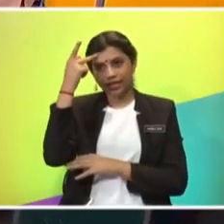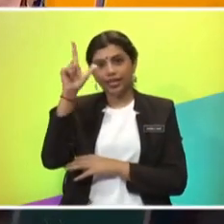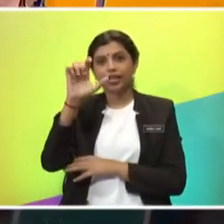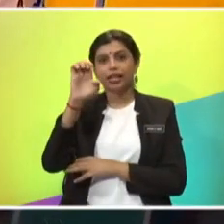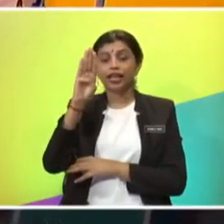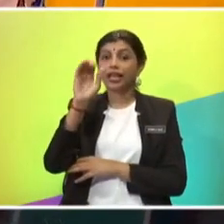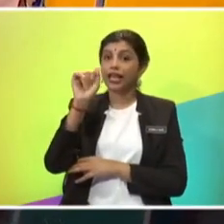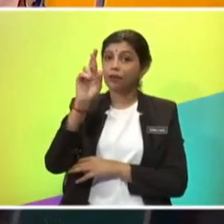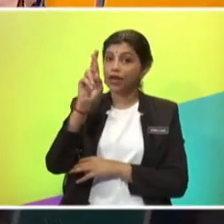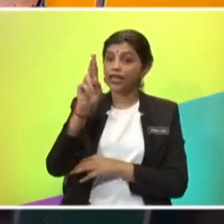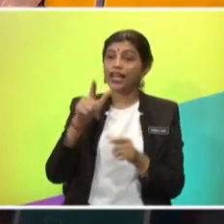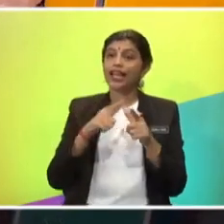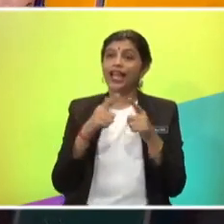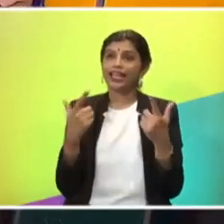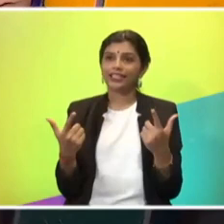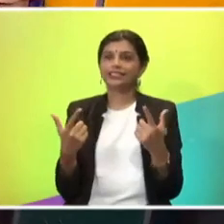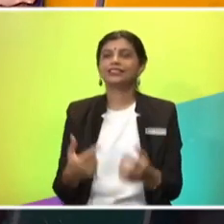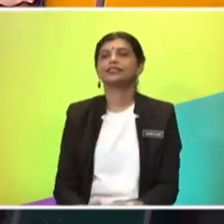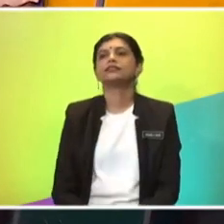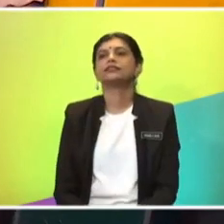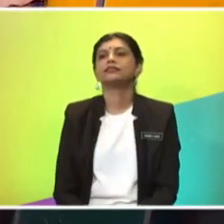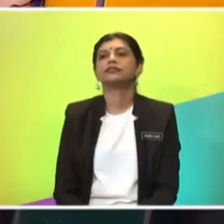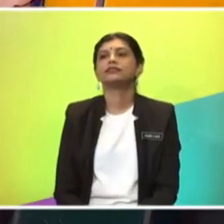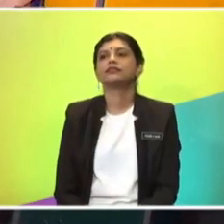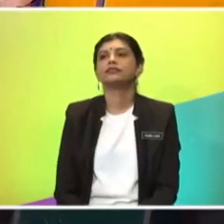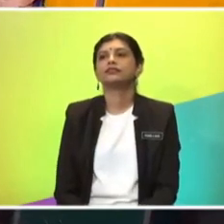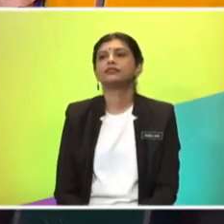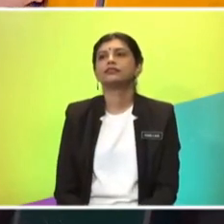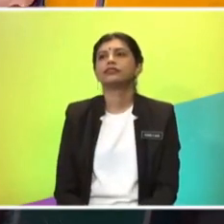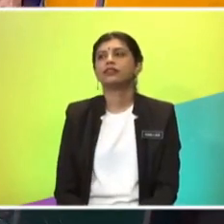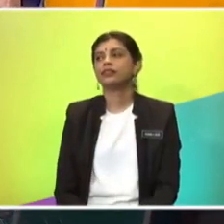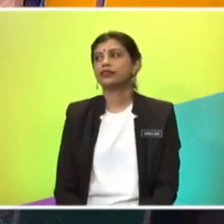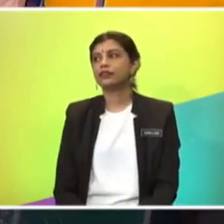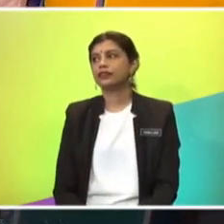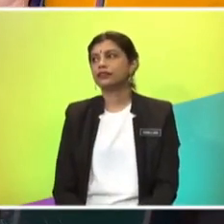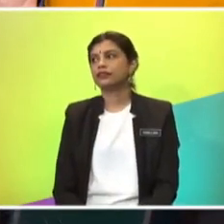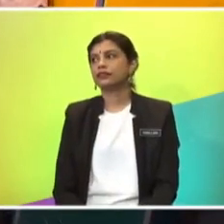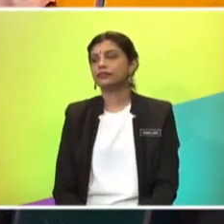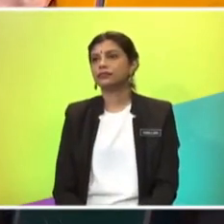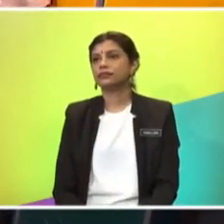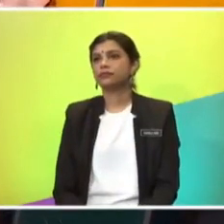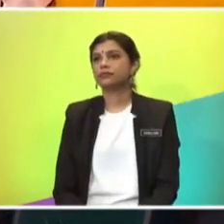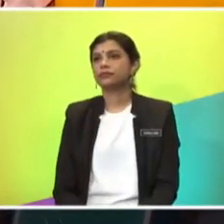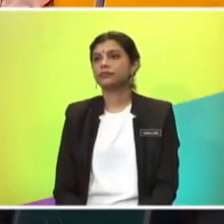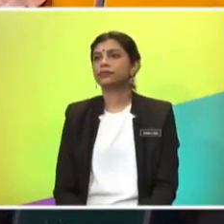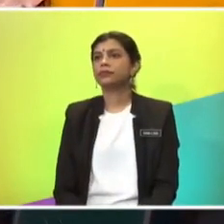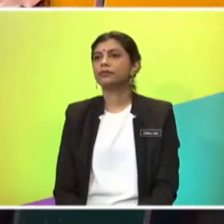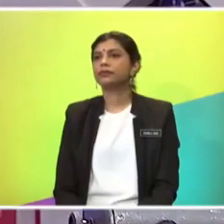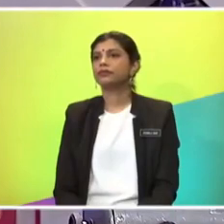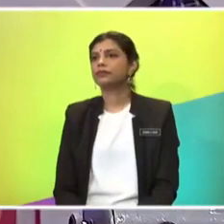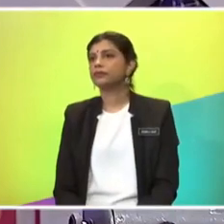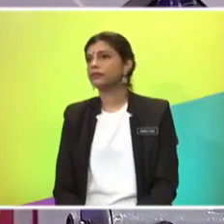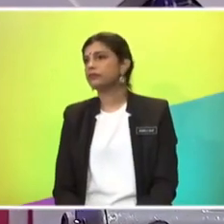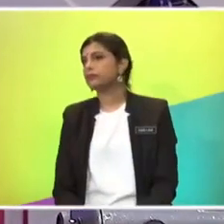Luis. Okey. Mrs. Yo. Yes. Boleh tak saya? Boleh